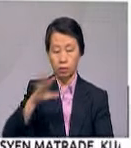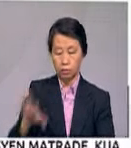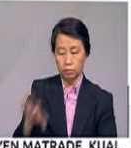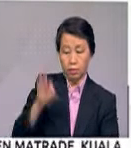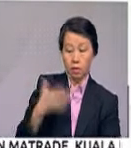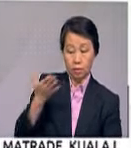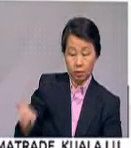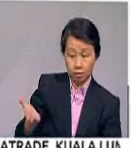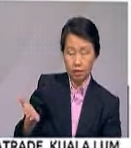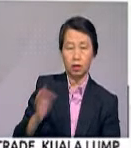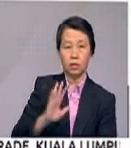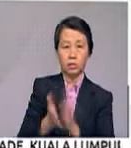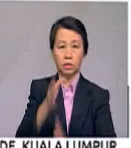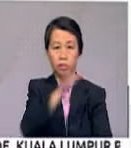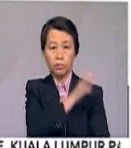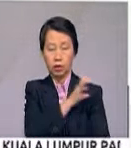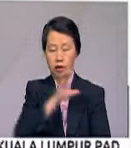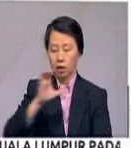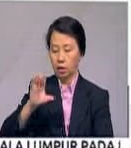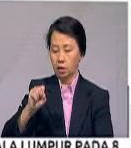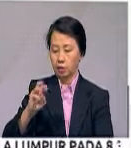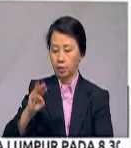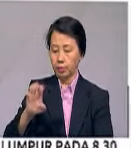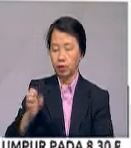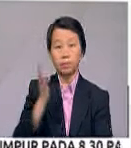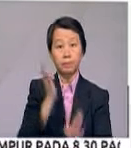pelantikan Nazir sebagai pengerusi SME Bank